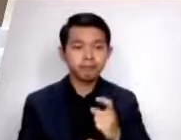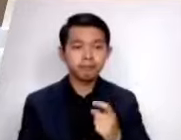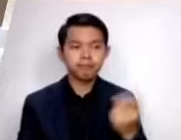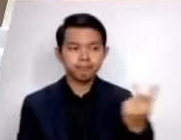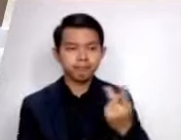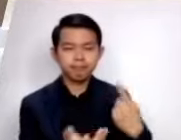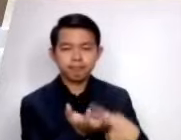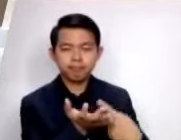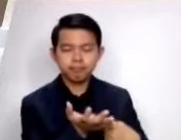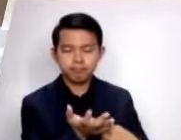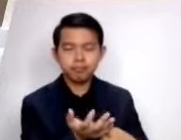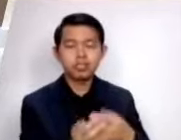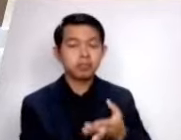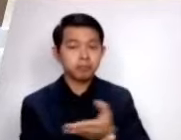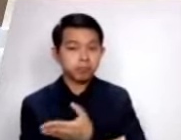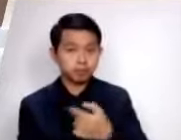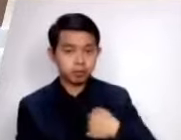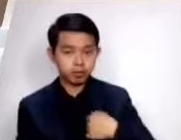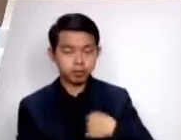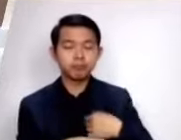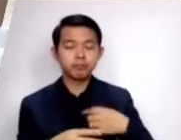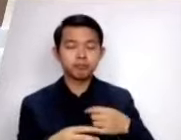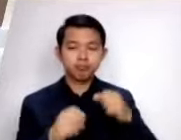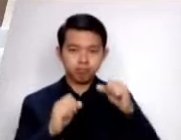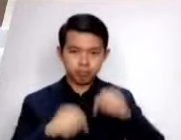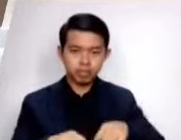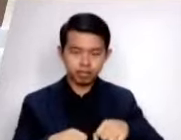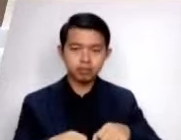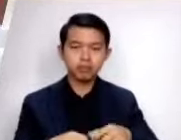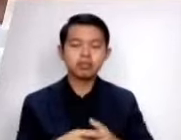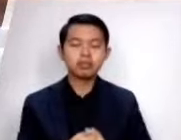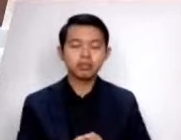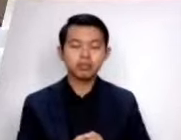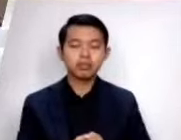ako pumayag na tumakbong Vice President. Meron siyang